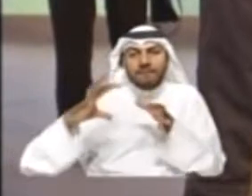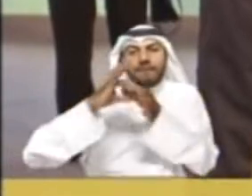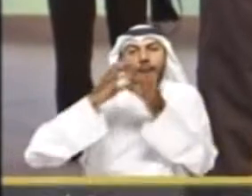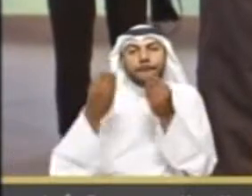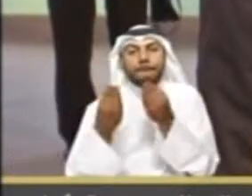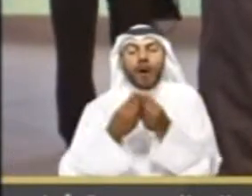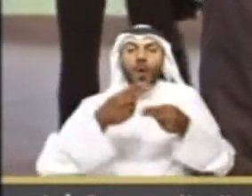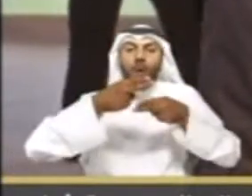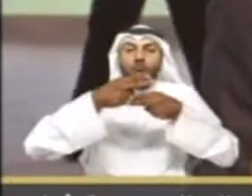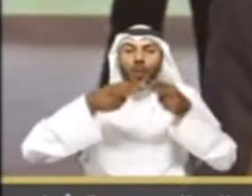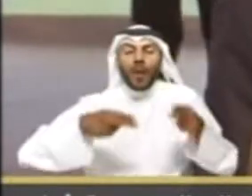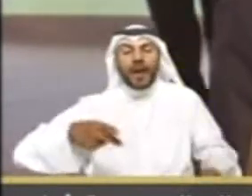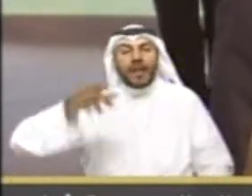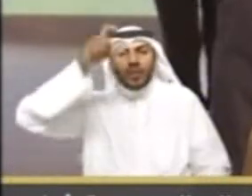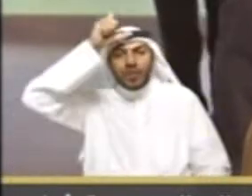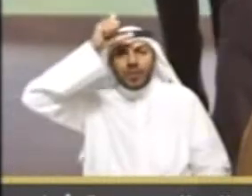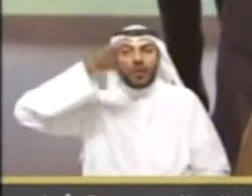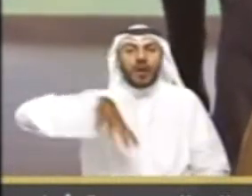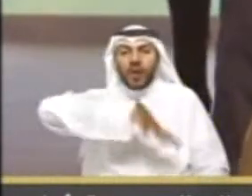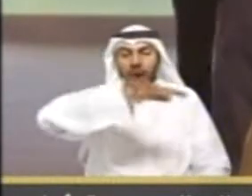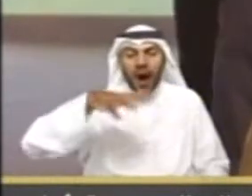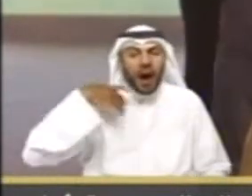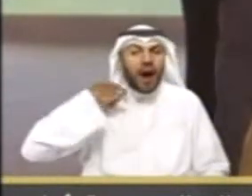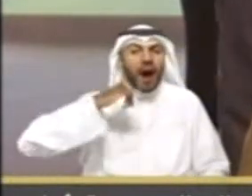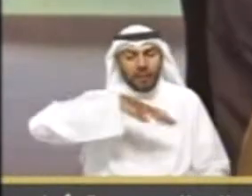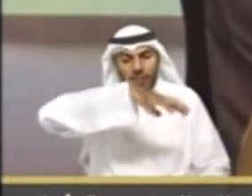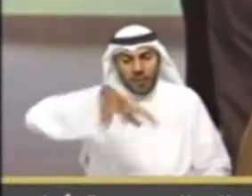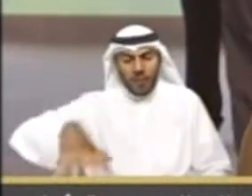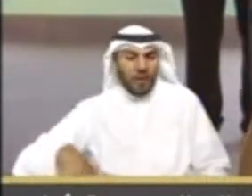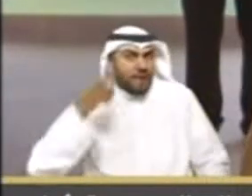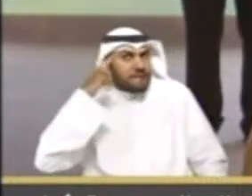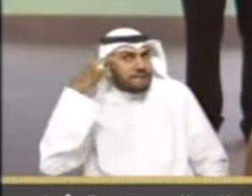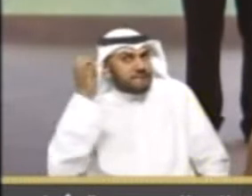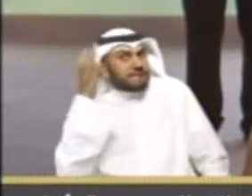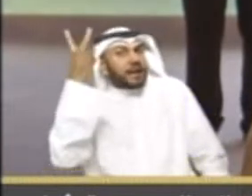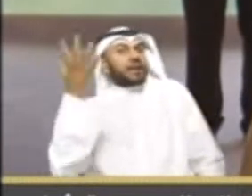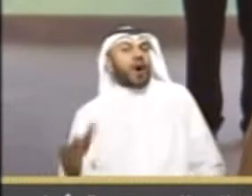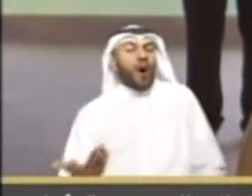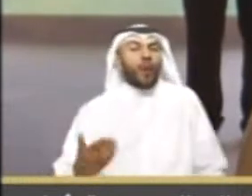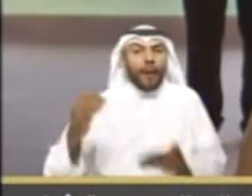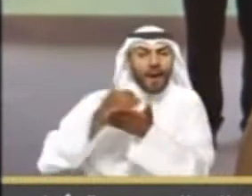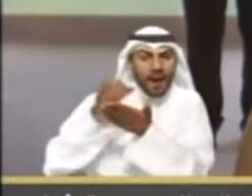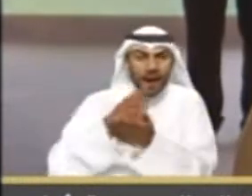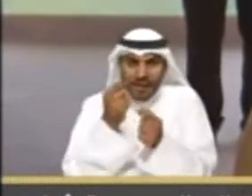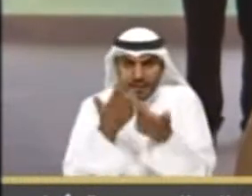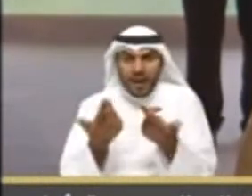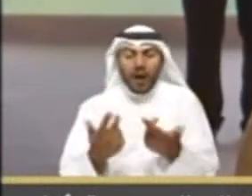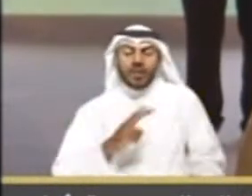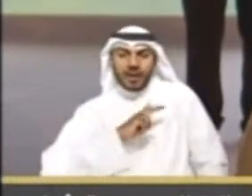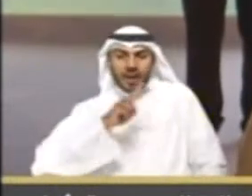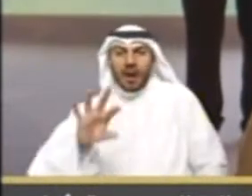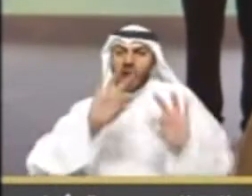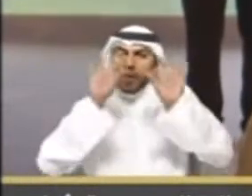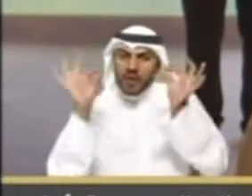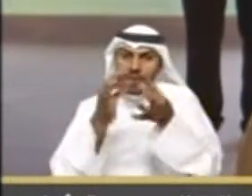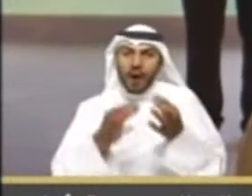المؤسسات المدنية وهذه المؤسسات، سواء الفكرية الاقتصادية الاجتماعية. وقد تكللت هذه